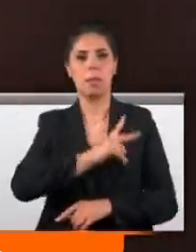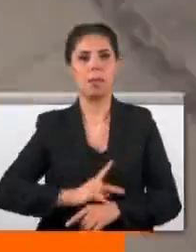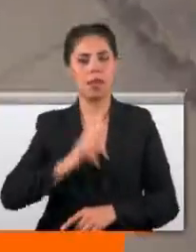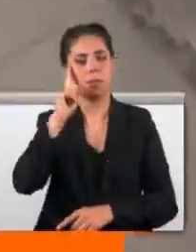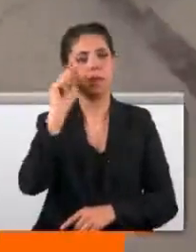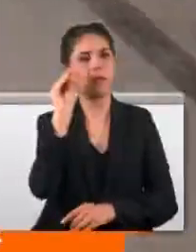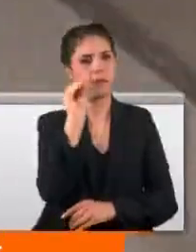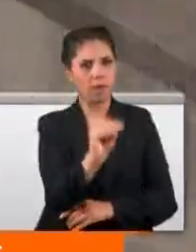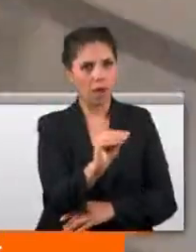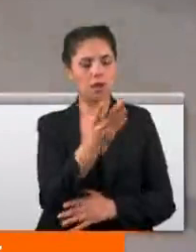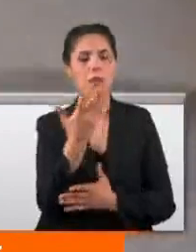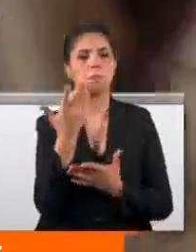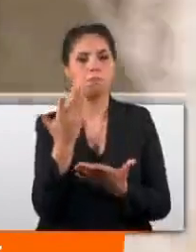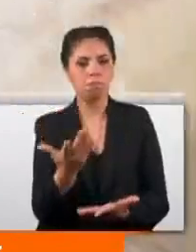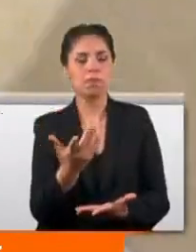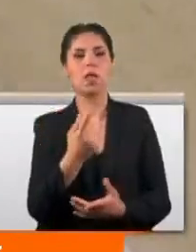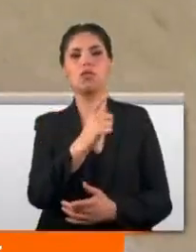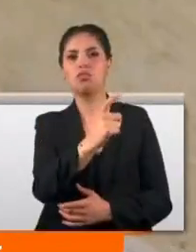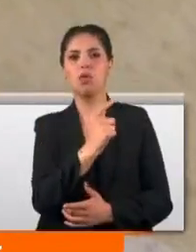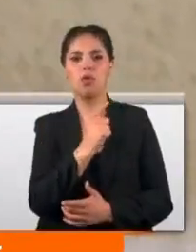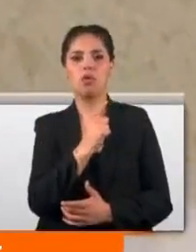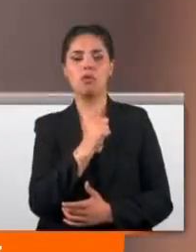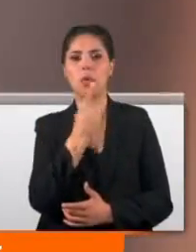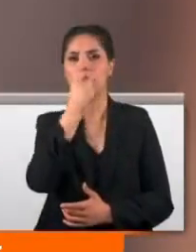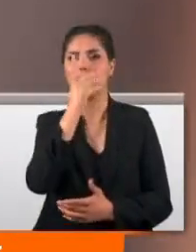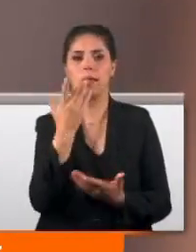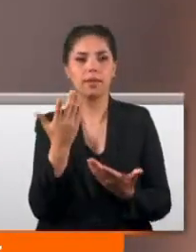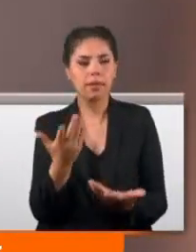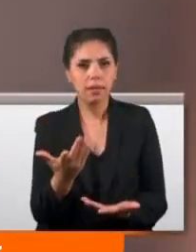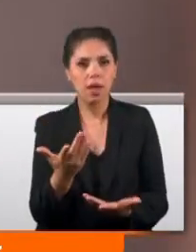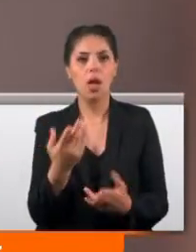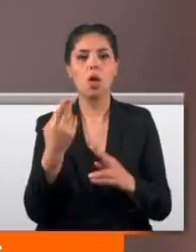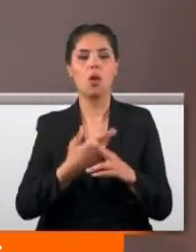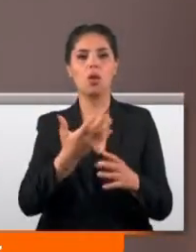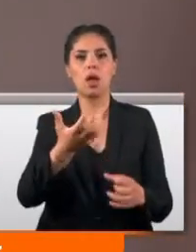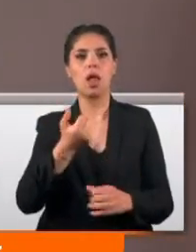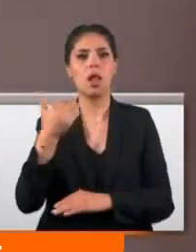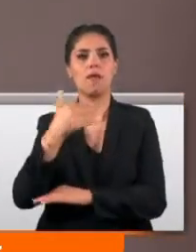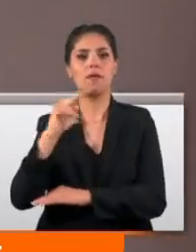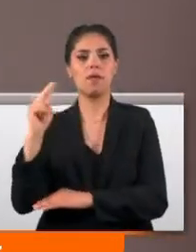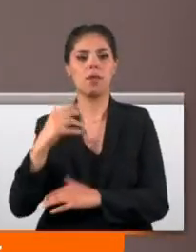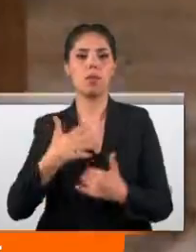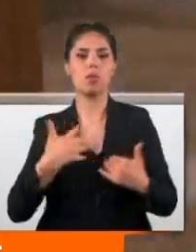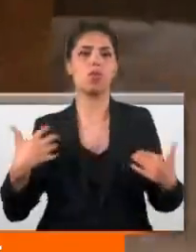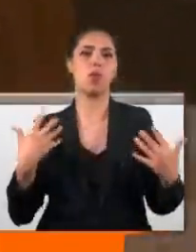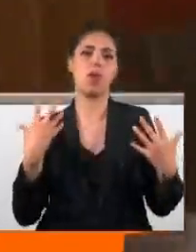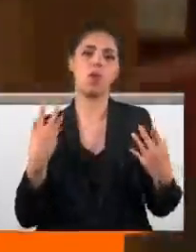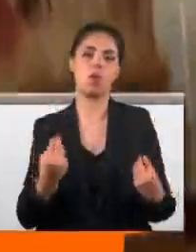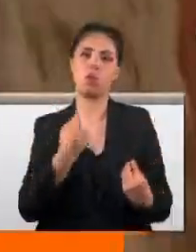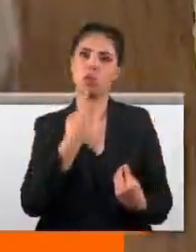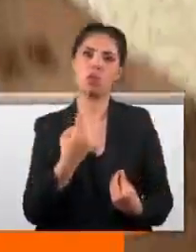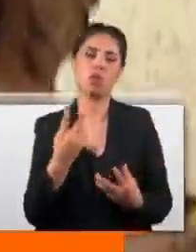Belediyesi'ne bildirdiklerini ancak tek bir cevap aldıklarını söylüyorlar. O da karot alan ekibin güvenilir olduğu.